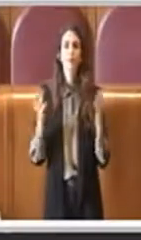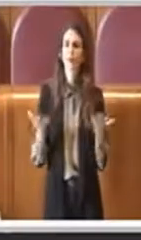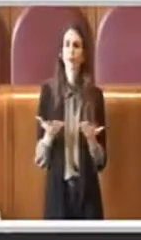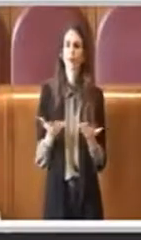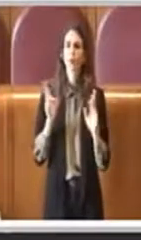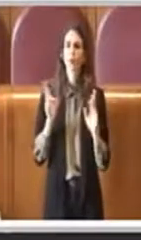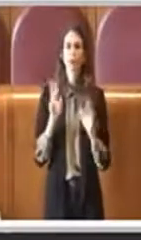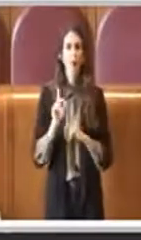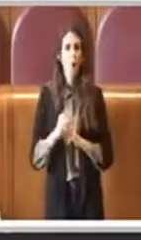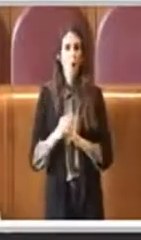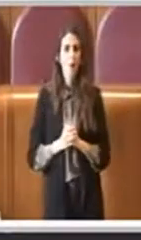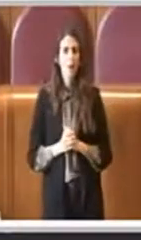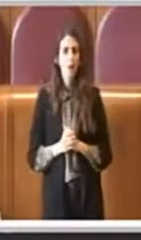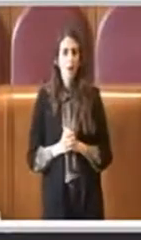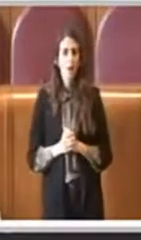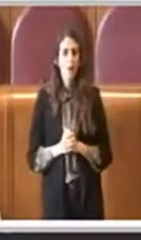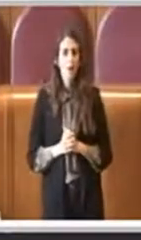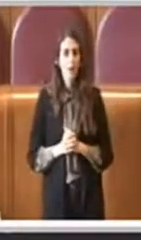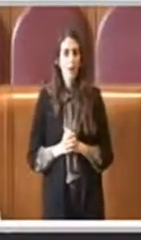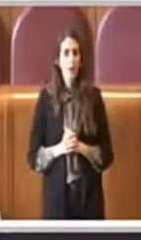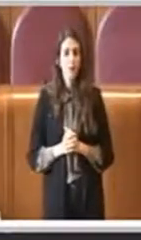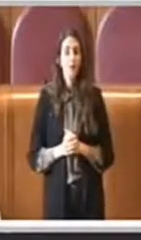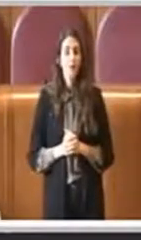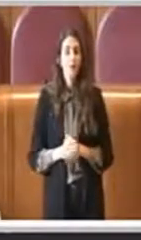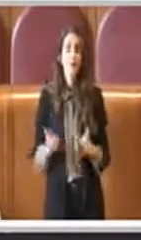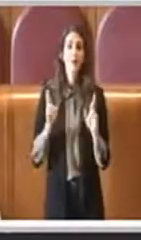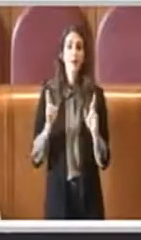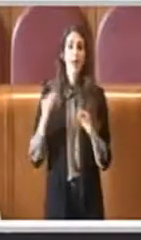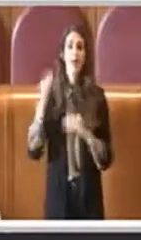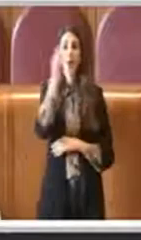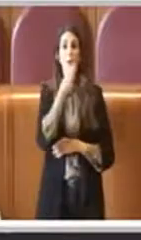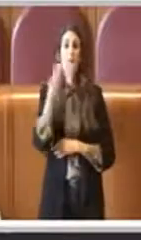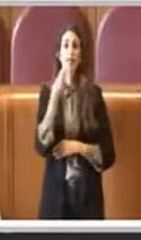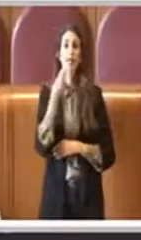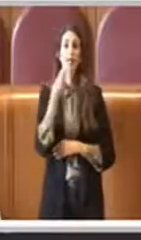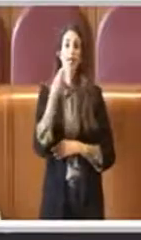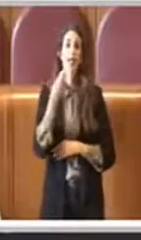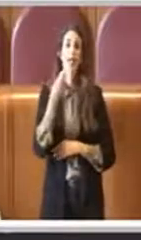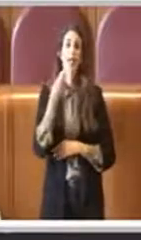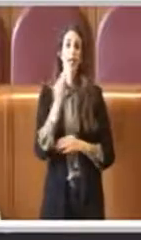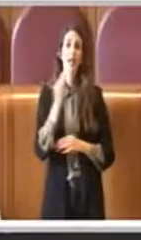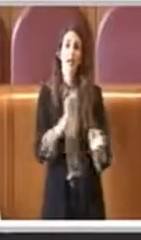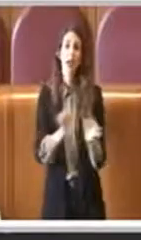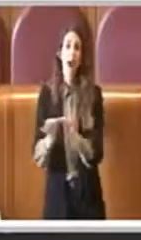un parere favorevole da parte degli altri comuni. Grazie.